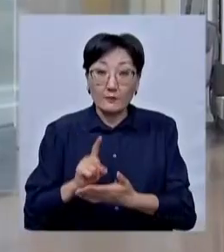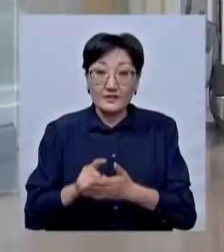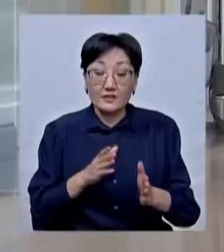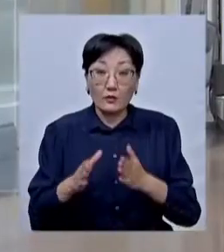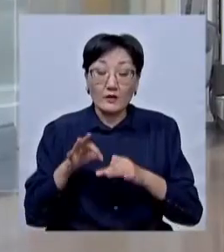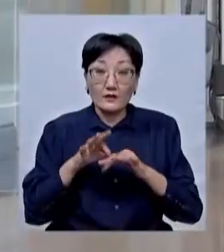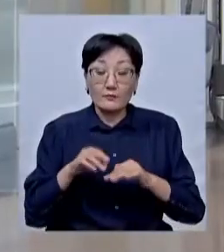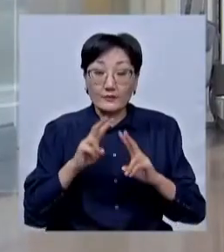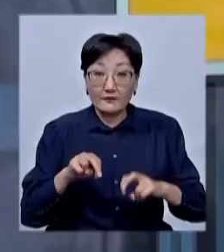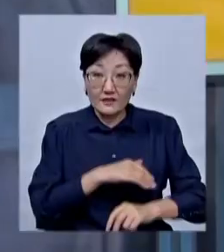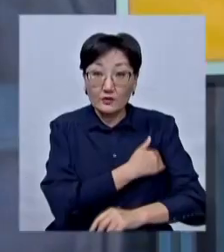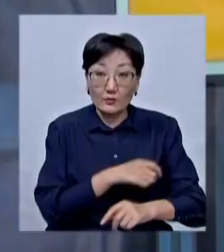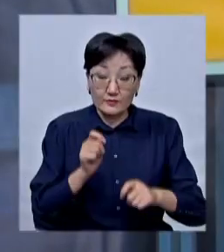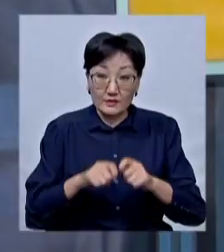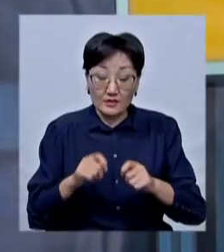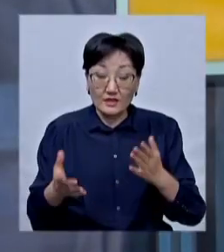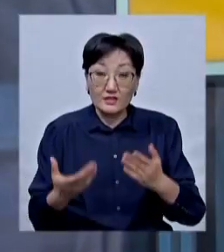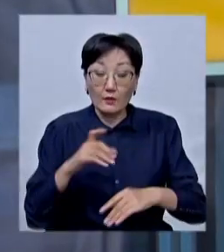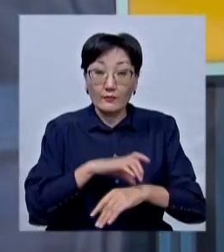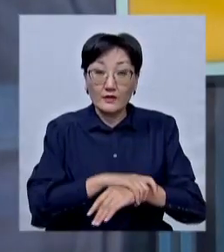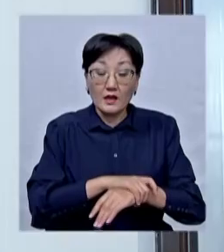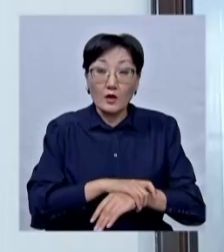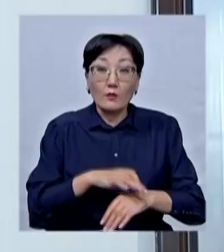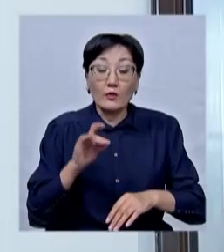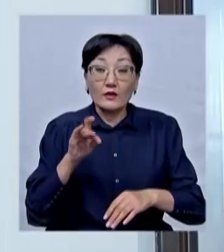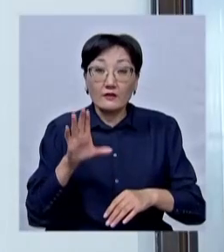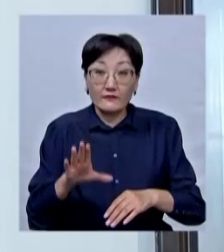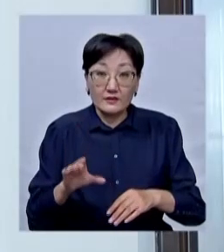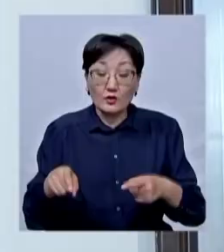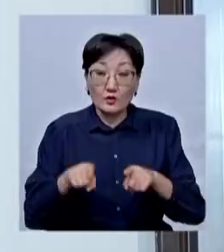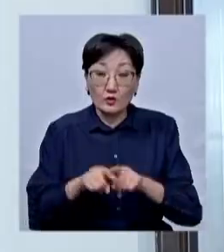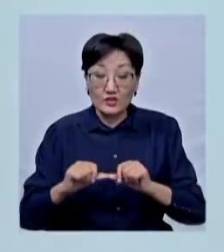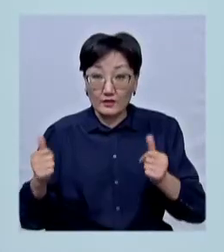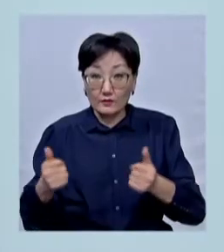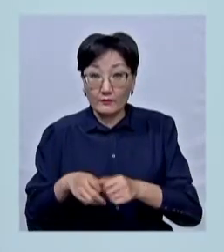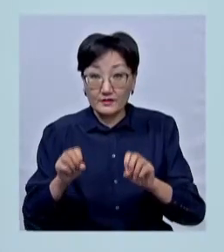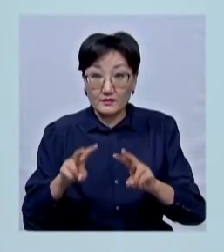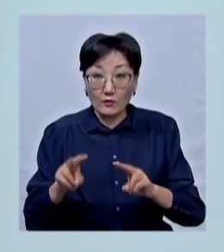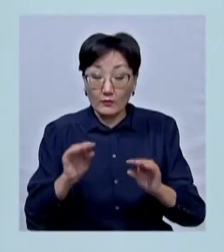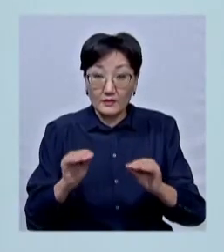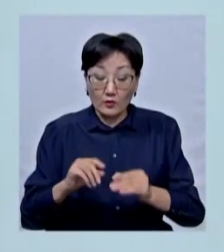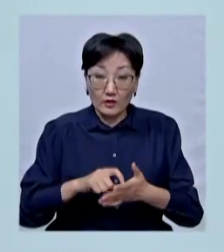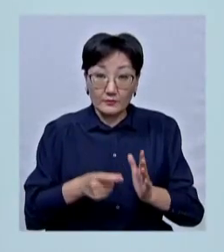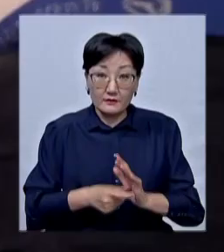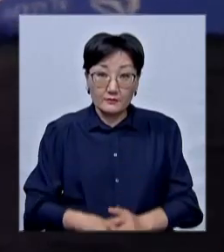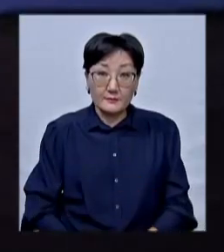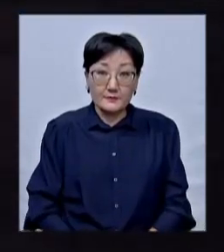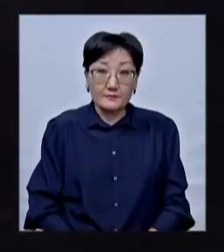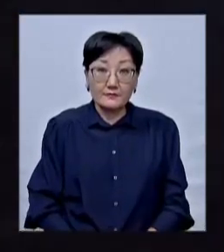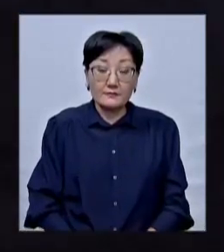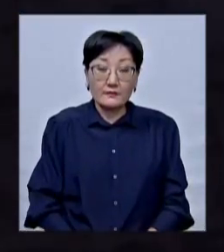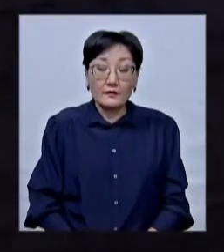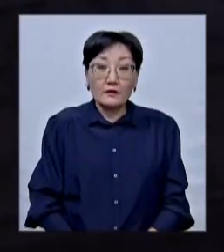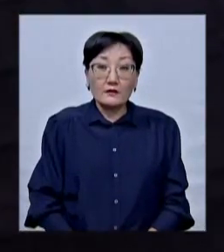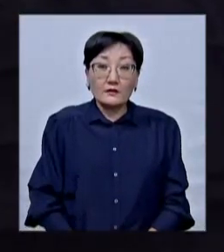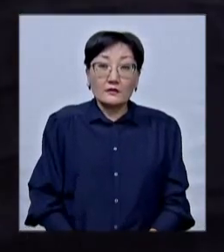порядке проверяют у них температуру. При обнаружении симптомов ОРВИ пассажиров тут же изолируют в специально оборудованную комнату. Подожди,